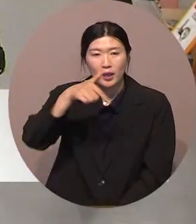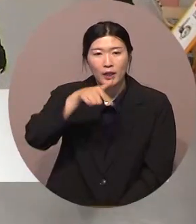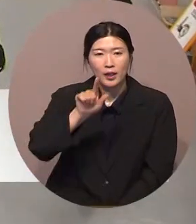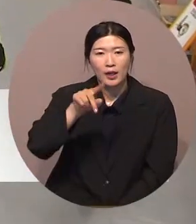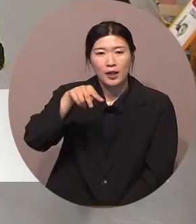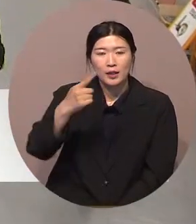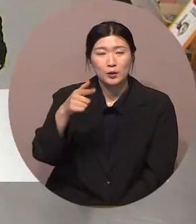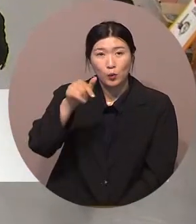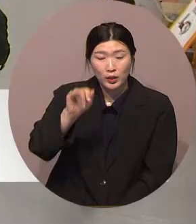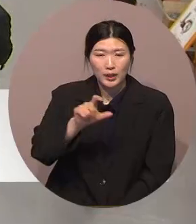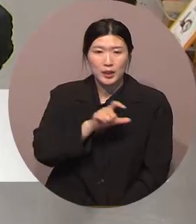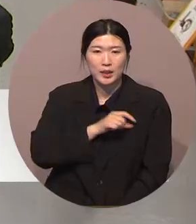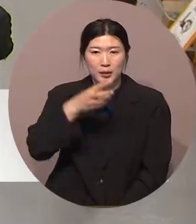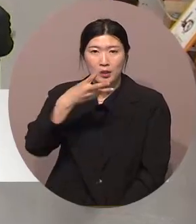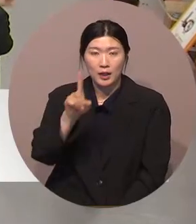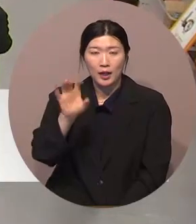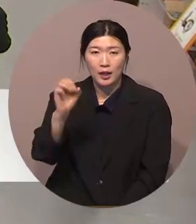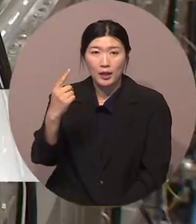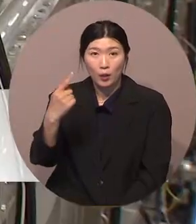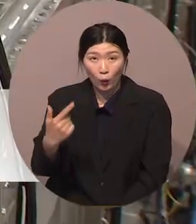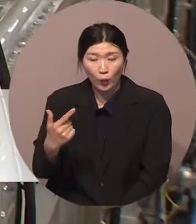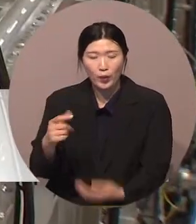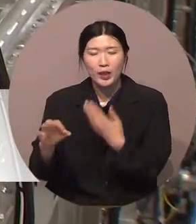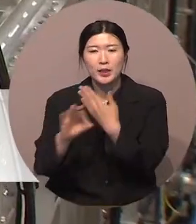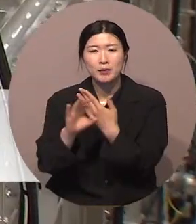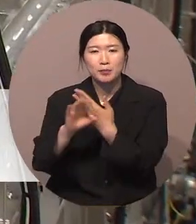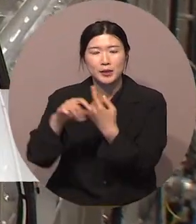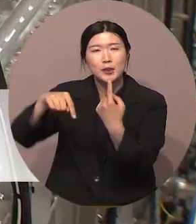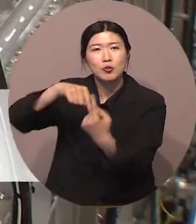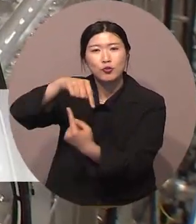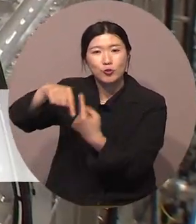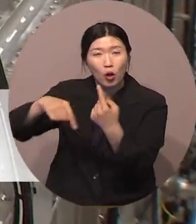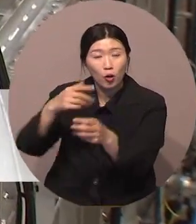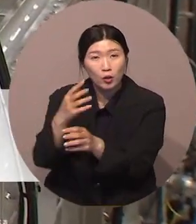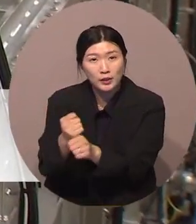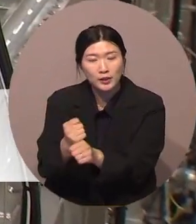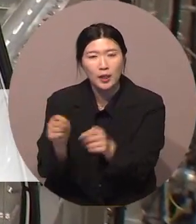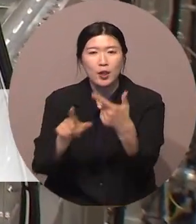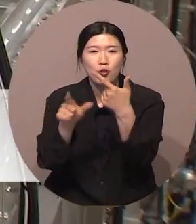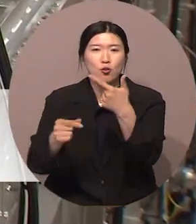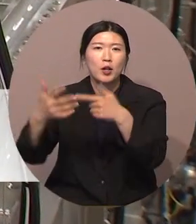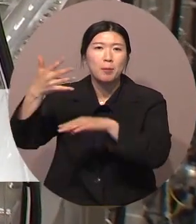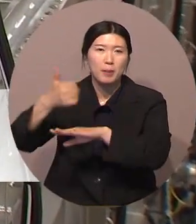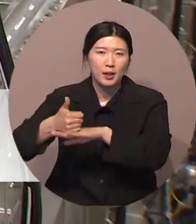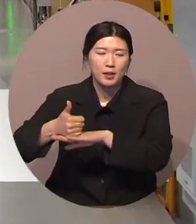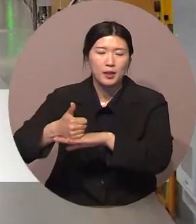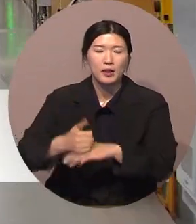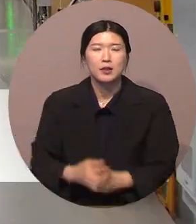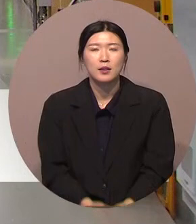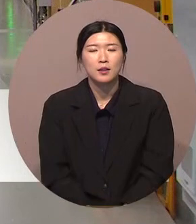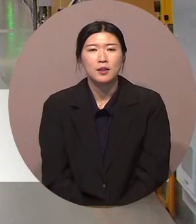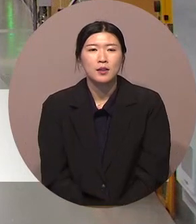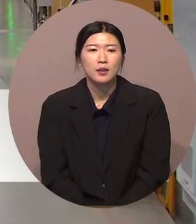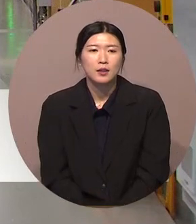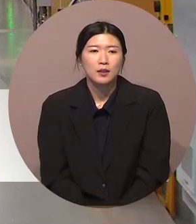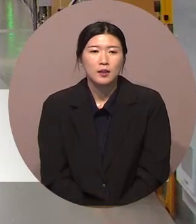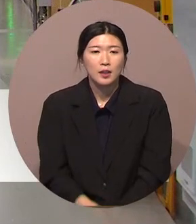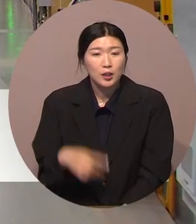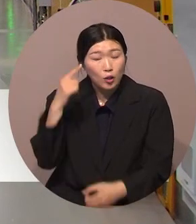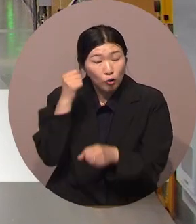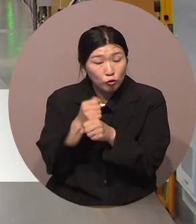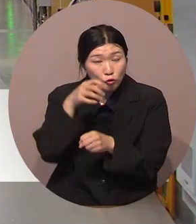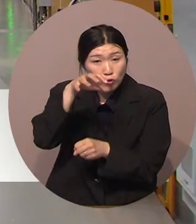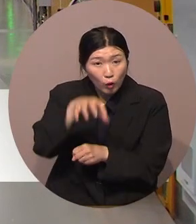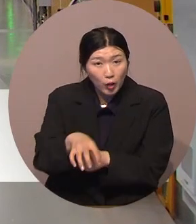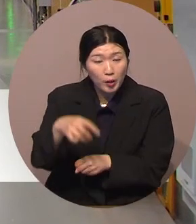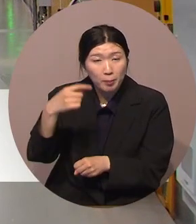완료된 기초과학 연구원 중훈 가속기 라온이 이달 말부터 10범 운영에 들어갑니다 연구원은